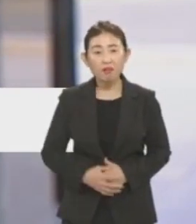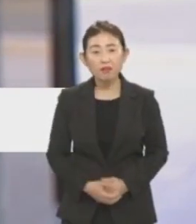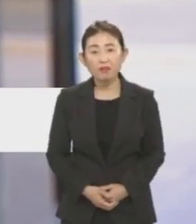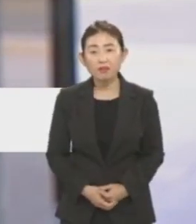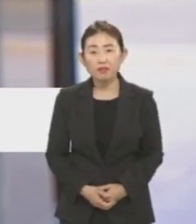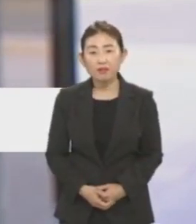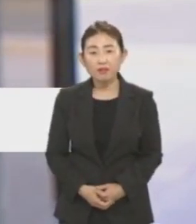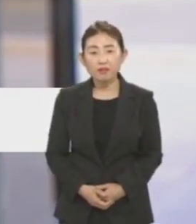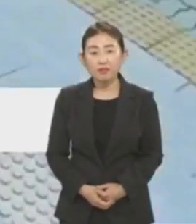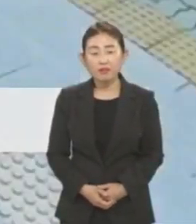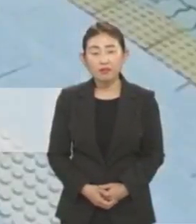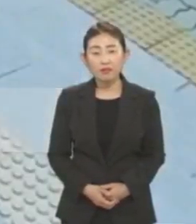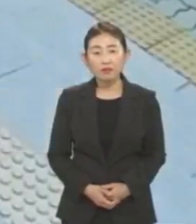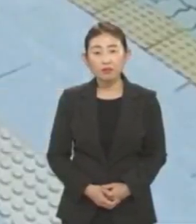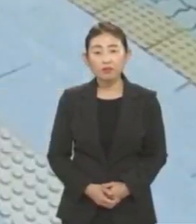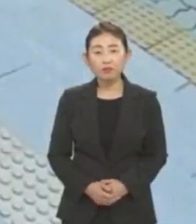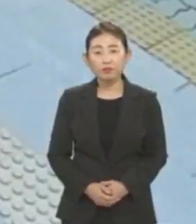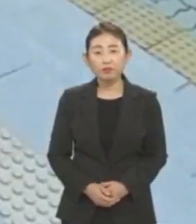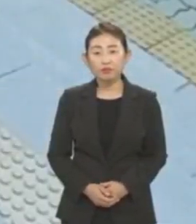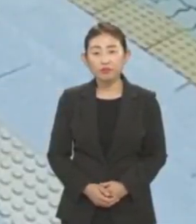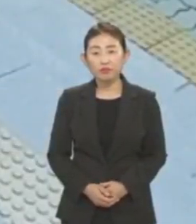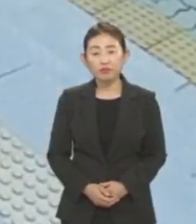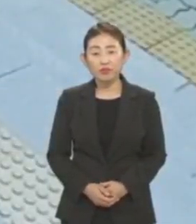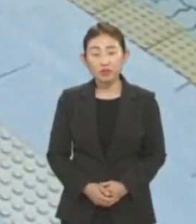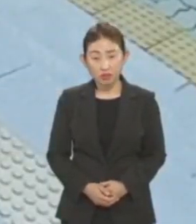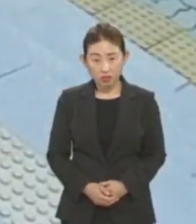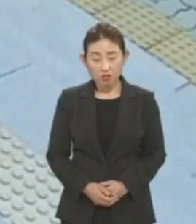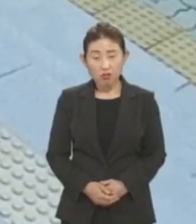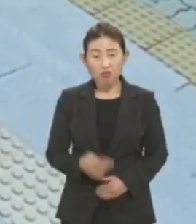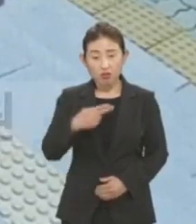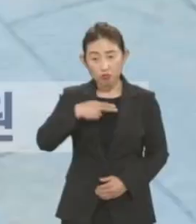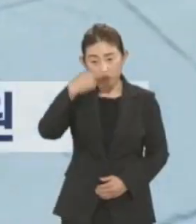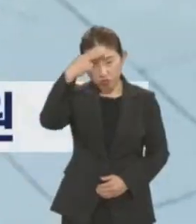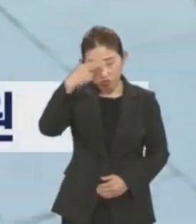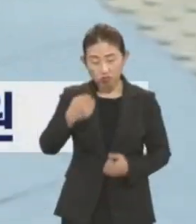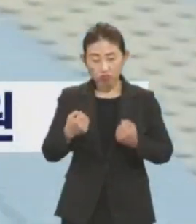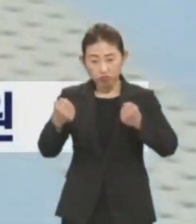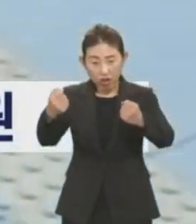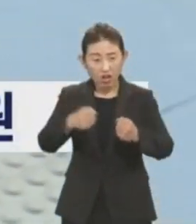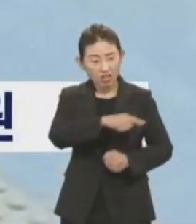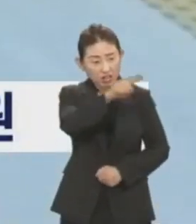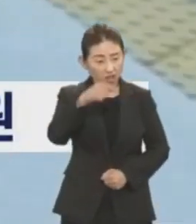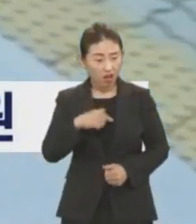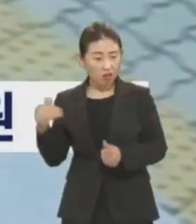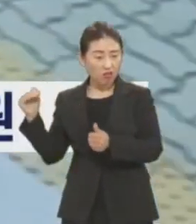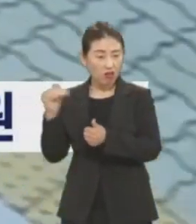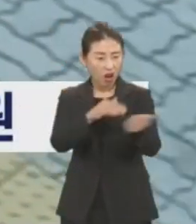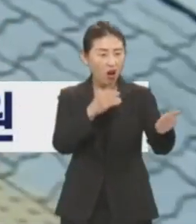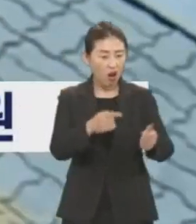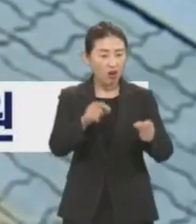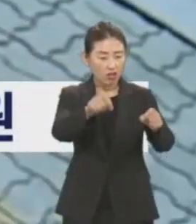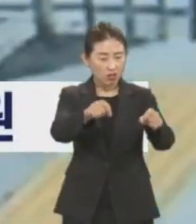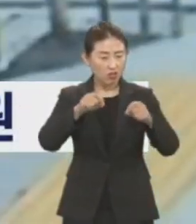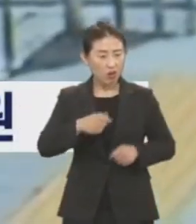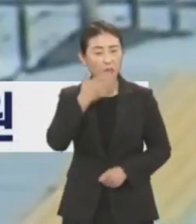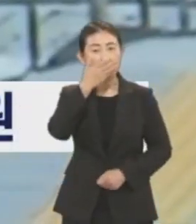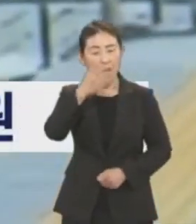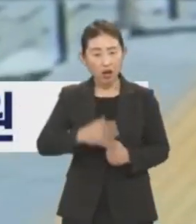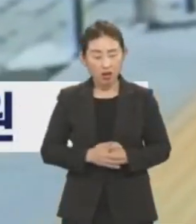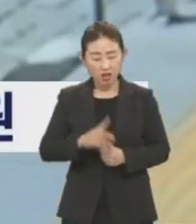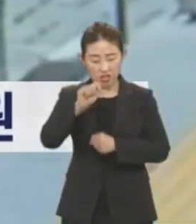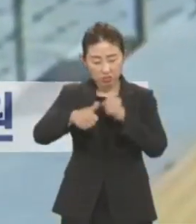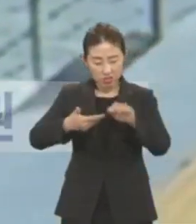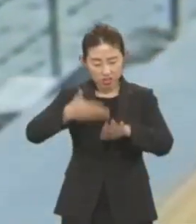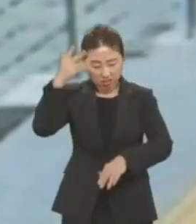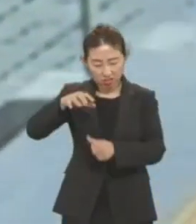받아들일 수가 없어서. 이어 누구나 음주운전 사고 피해자가 될 수 있는 만큼 징역 15년 이상의 엄벌이